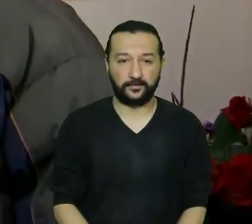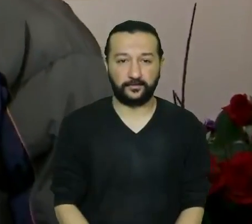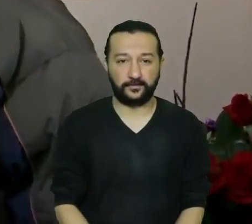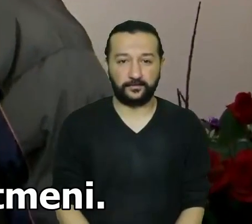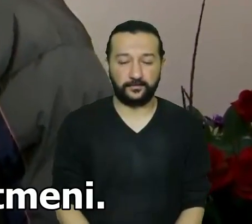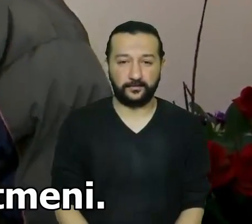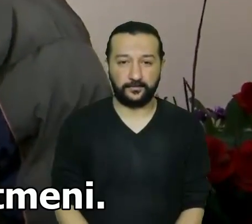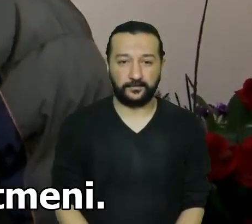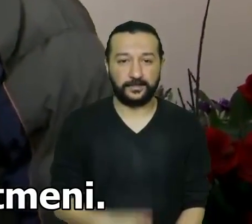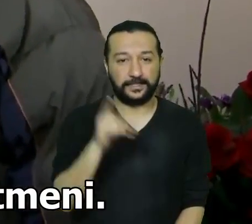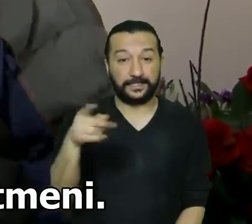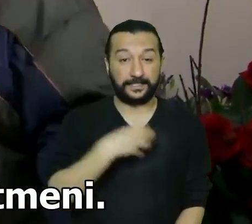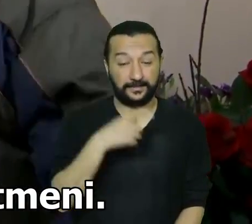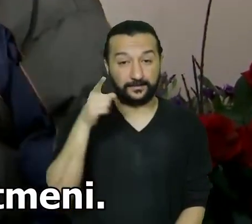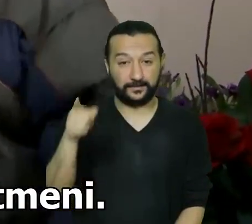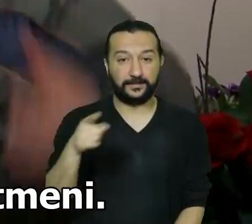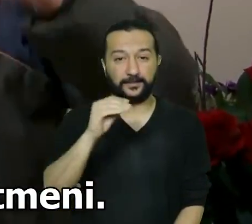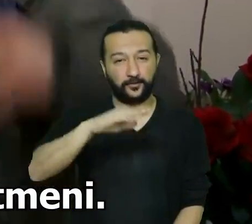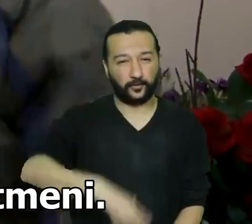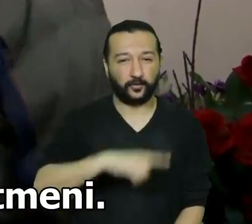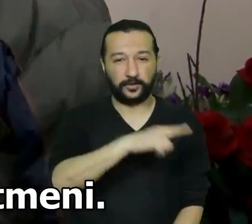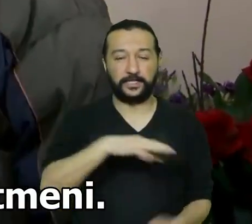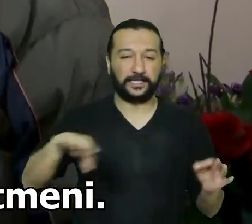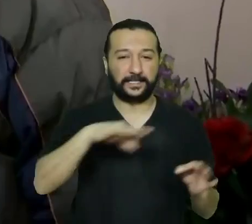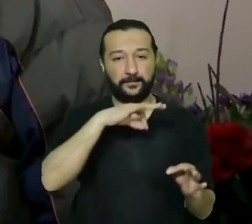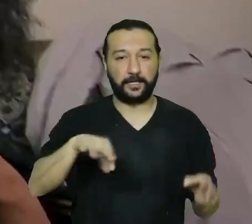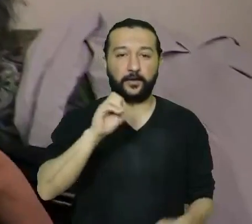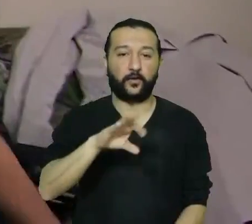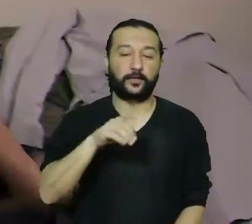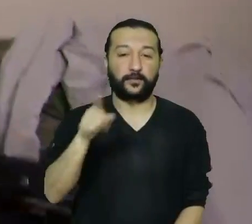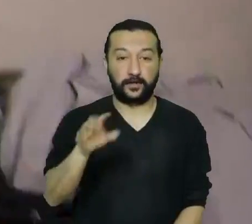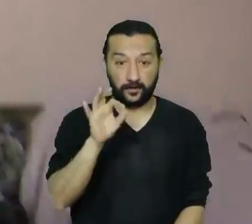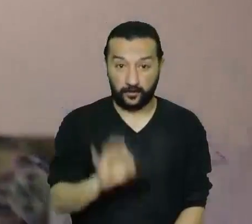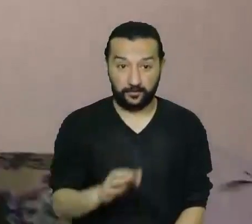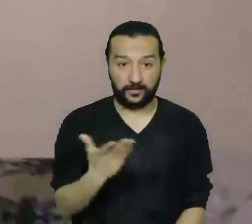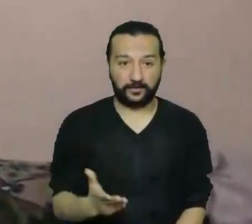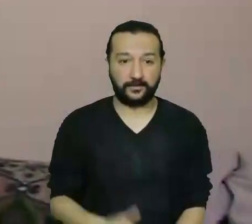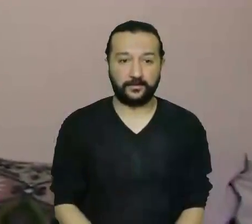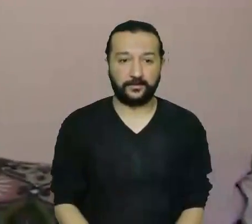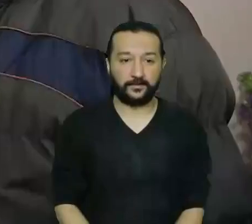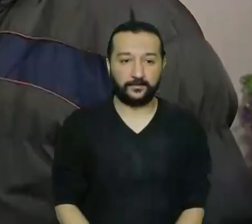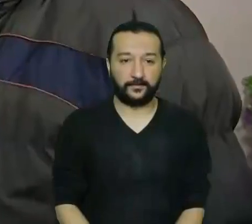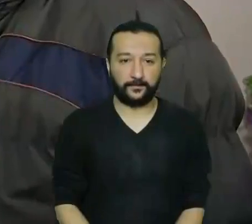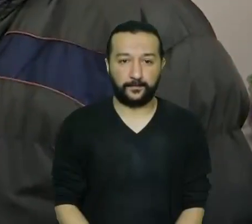Tokalaştılar. Kendisi Cingir'in keman öğretmeni. Öyle mi?